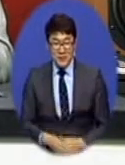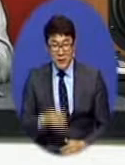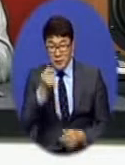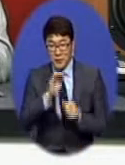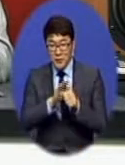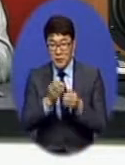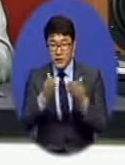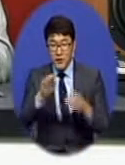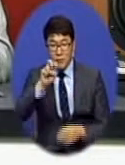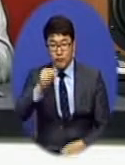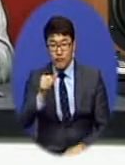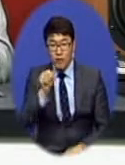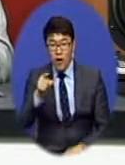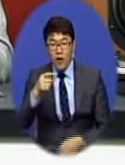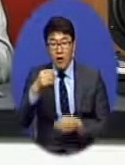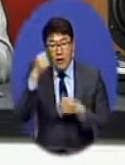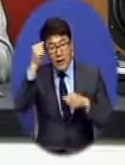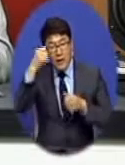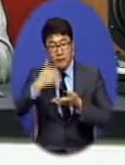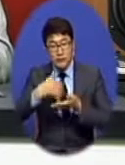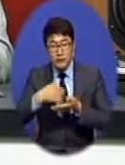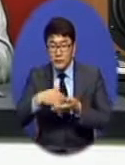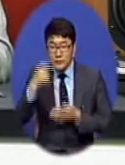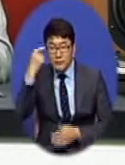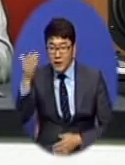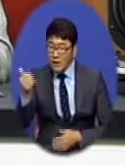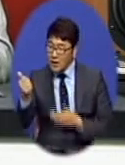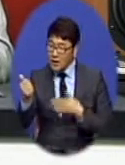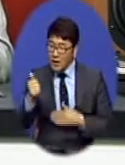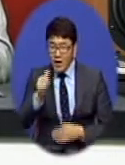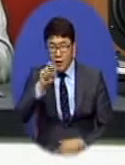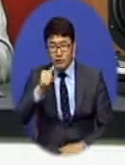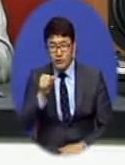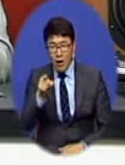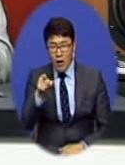그 문어가 다리가 몇 개게요? 문어요? 네. 문어? 네. 문어?